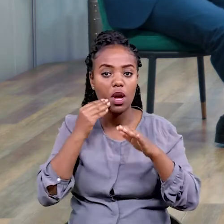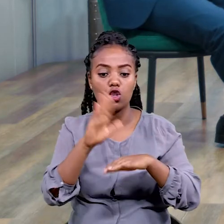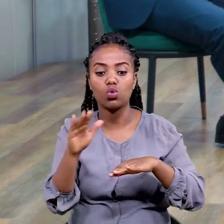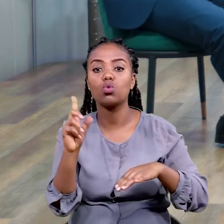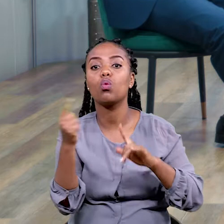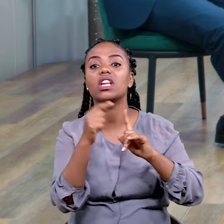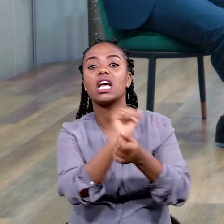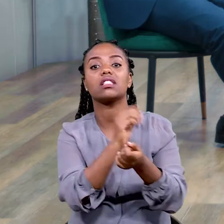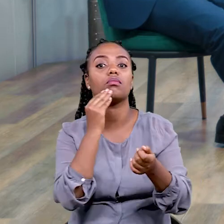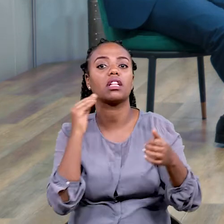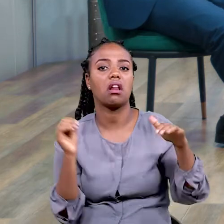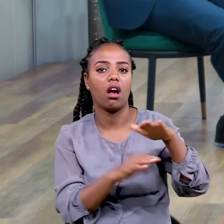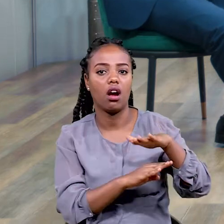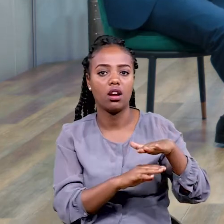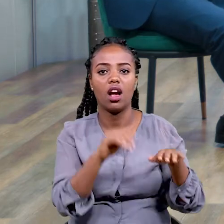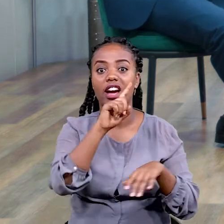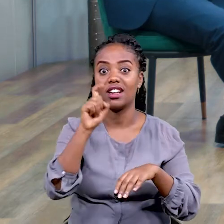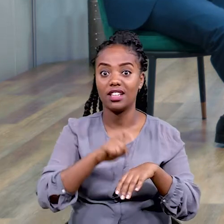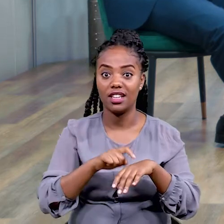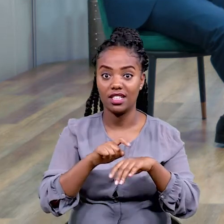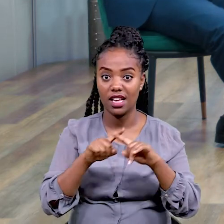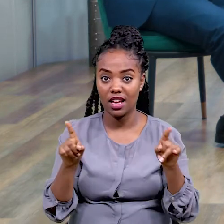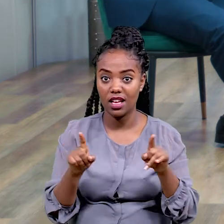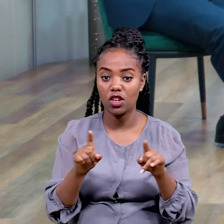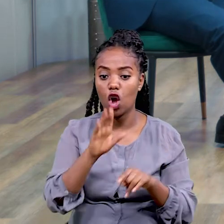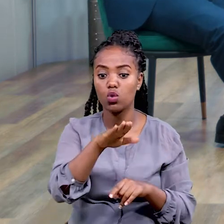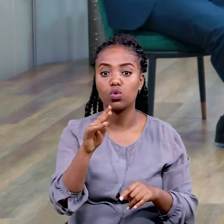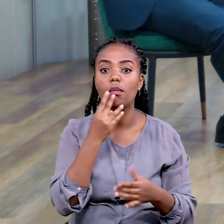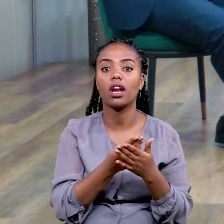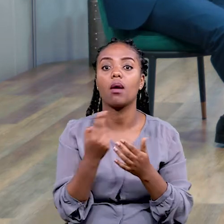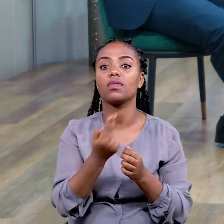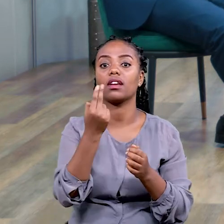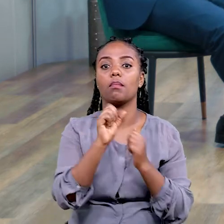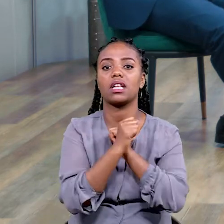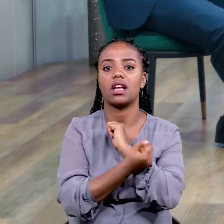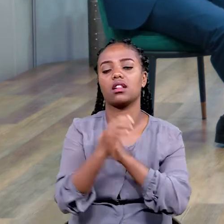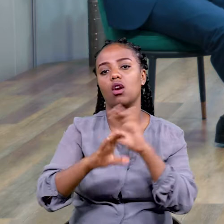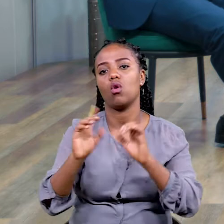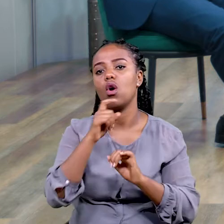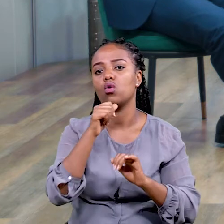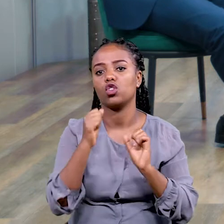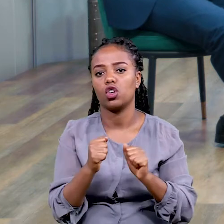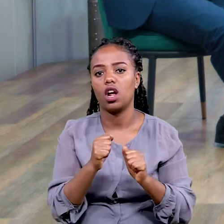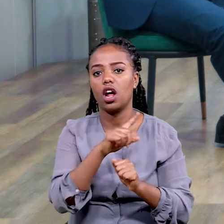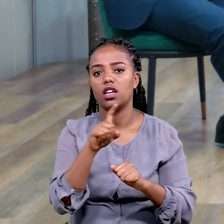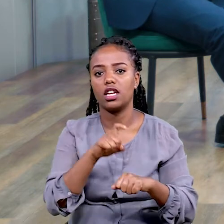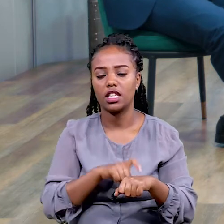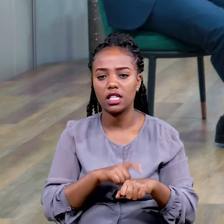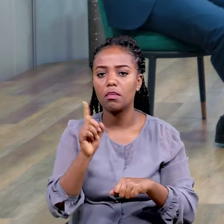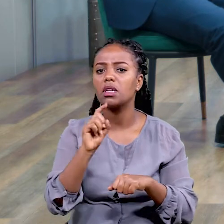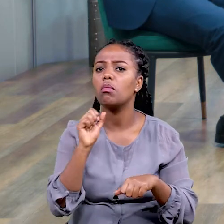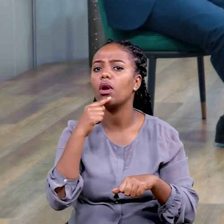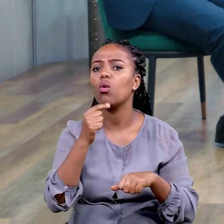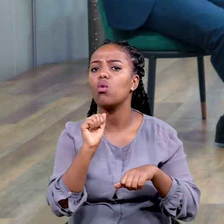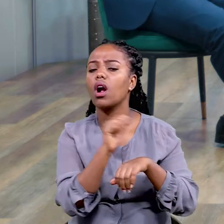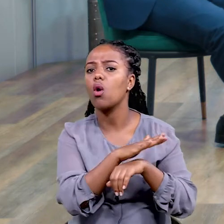ይልካል። አንዳንድ ጊዜ ግን ይህንን የልጆቹ መልካም ጥቅም መሰረት አድርጎ ላይሆን ይችላል የሚላኩት። አንዳንድ ጊዜ ምን ብለው ይልካሉ